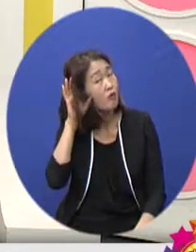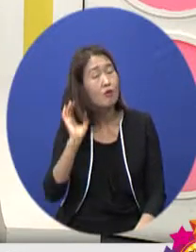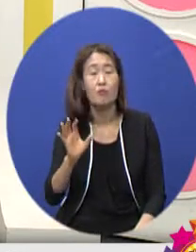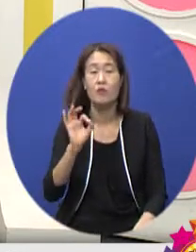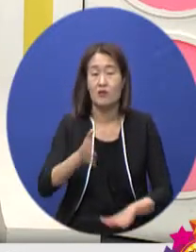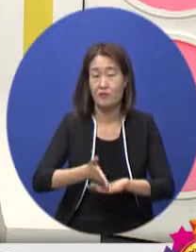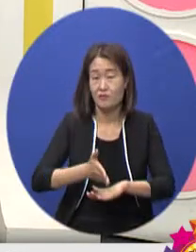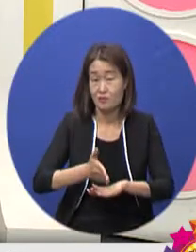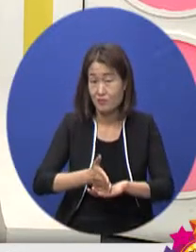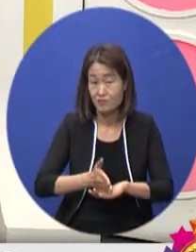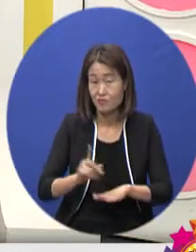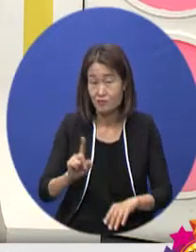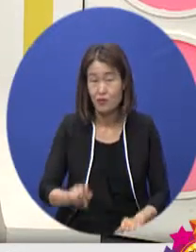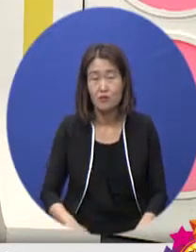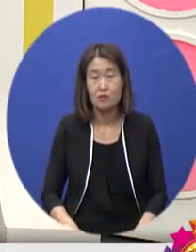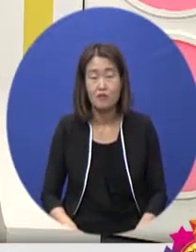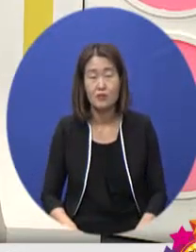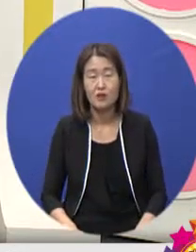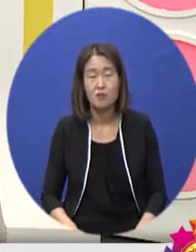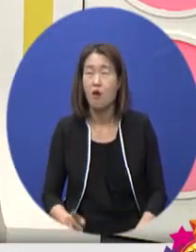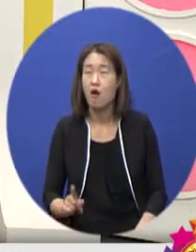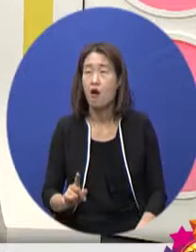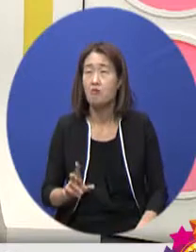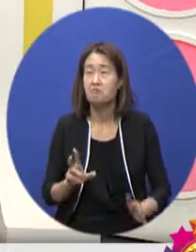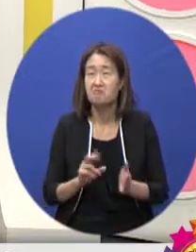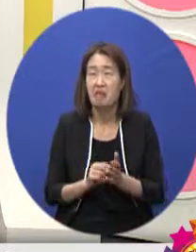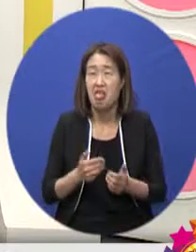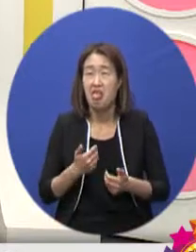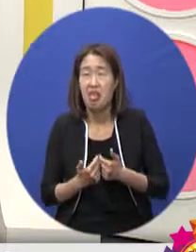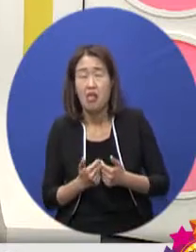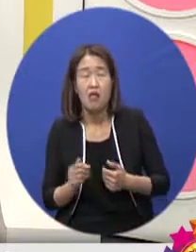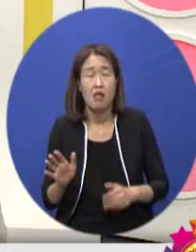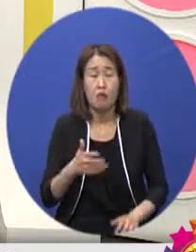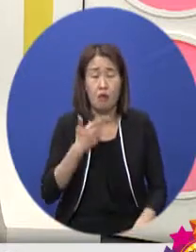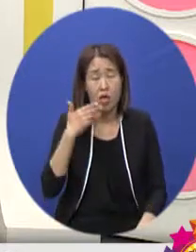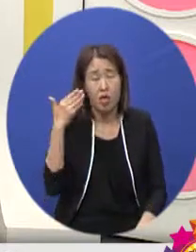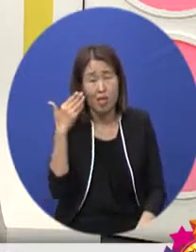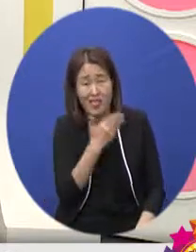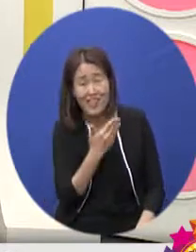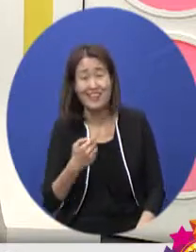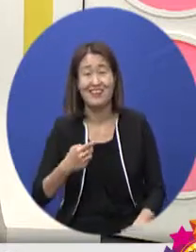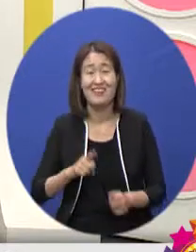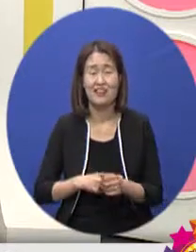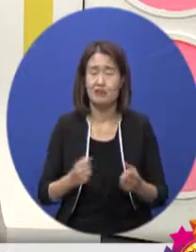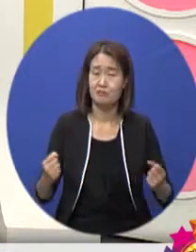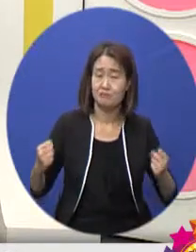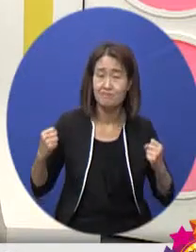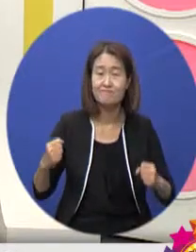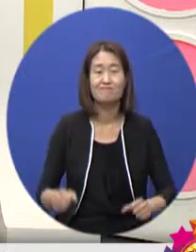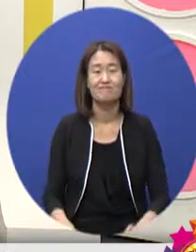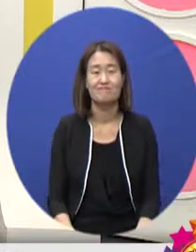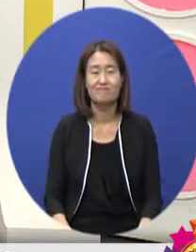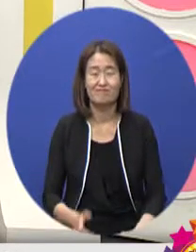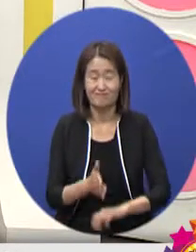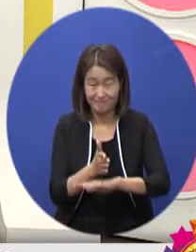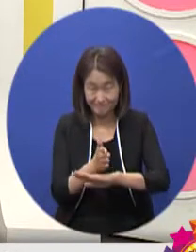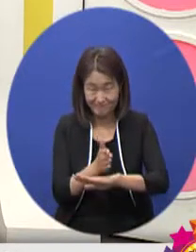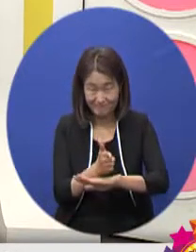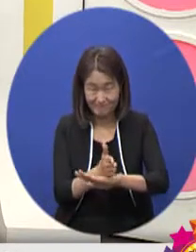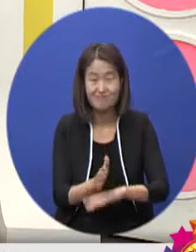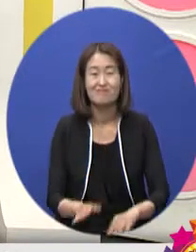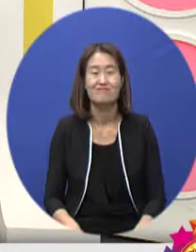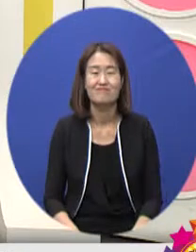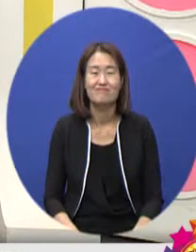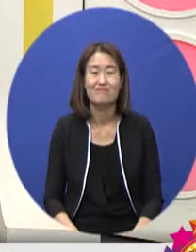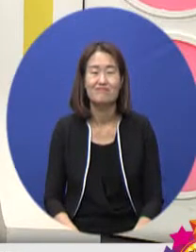너무너무 감사한 게 별로 올 것도 없으시고 목소리가 밝으시니까 저희들 예. 다 힘이 나는 것 같아요. 예, 고맙습니다.